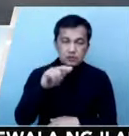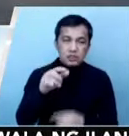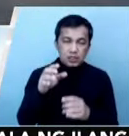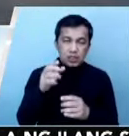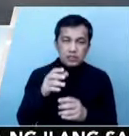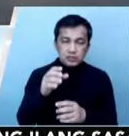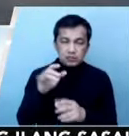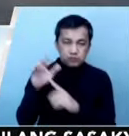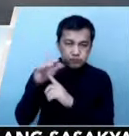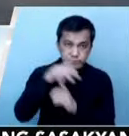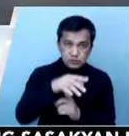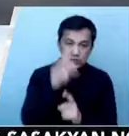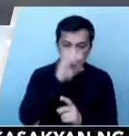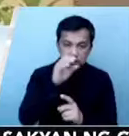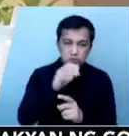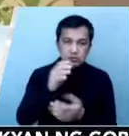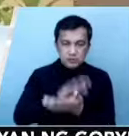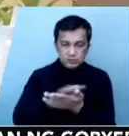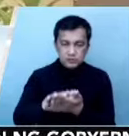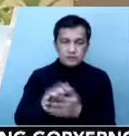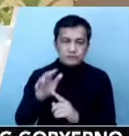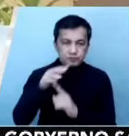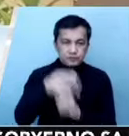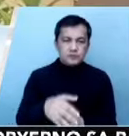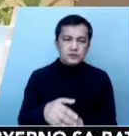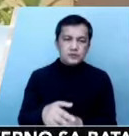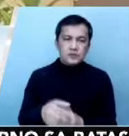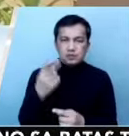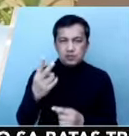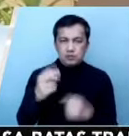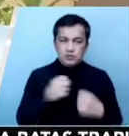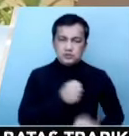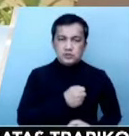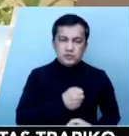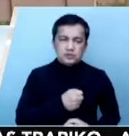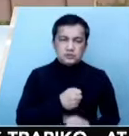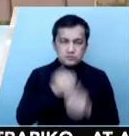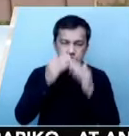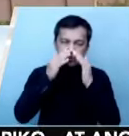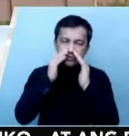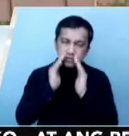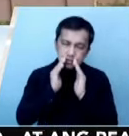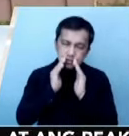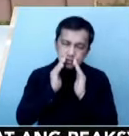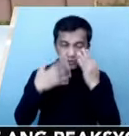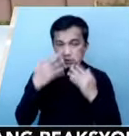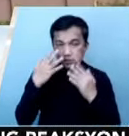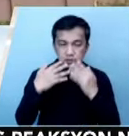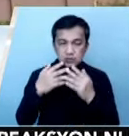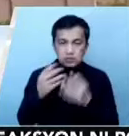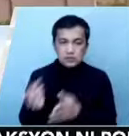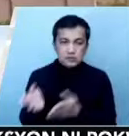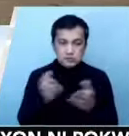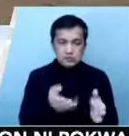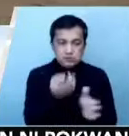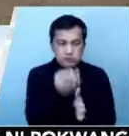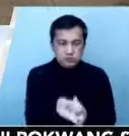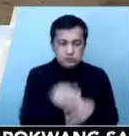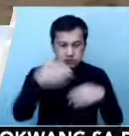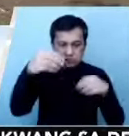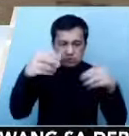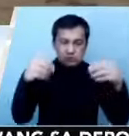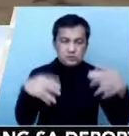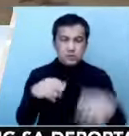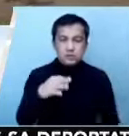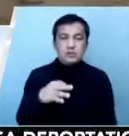ng pagdadalamhati ang mga kaanak ng 2 sundalo na ang mga labi ay nakaratay ngayon sa isang punerarya sa Kawit, Cavite. Ayon